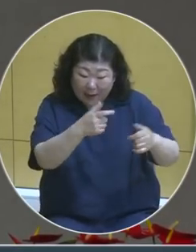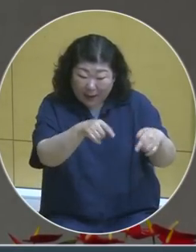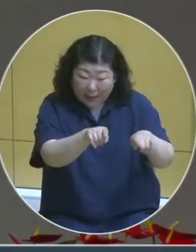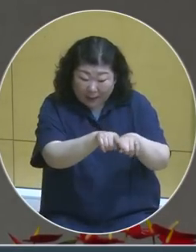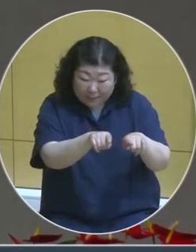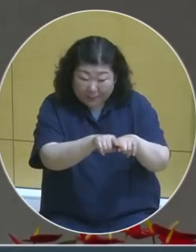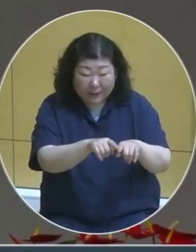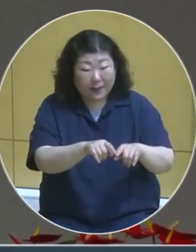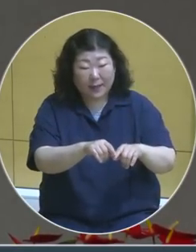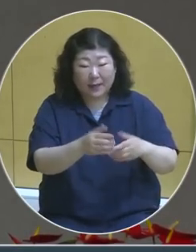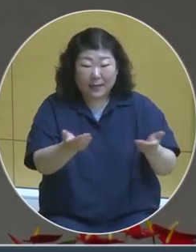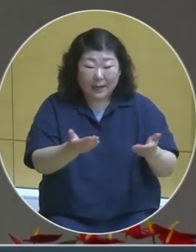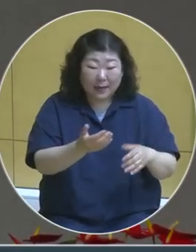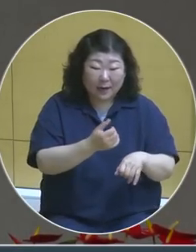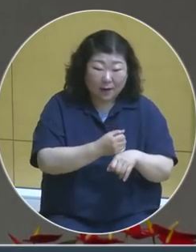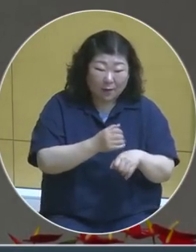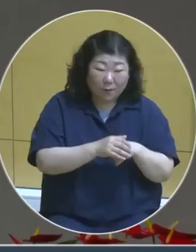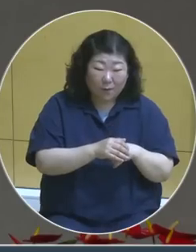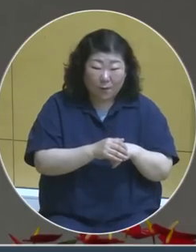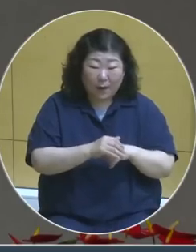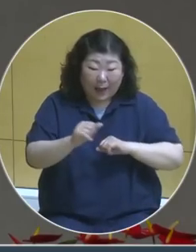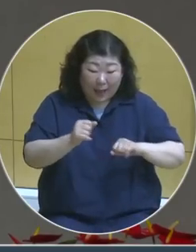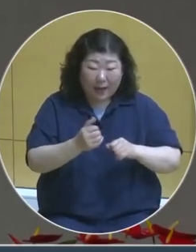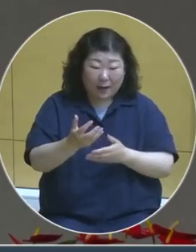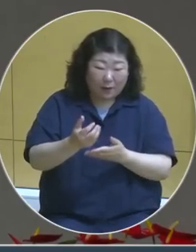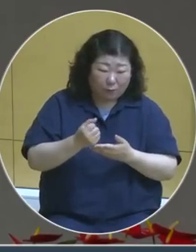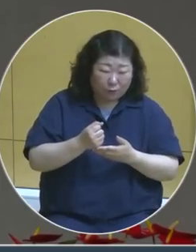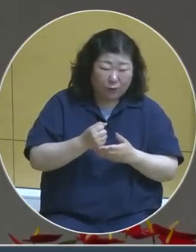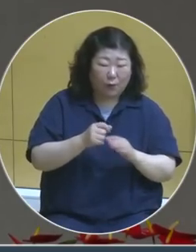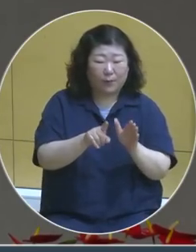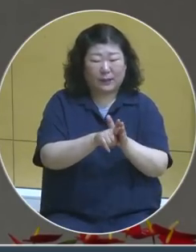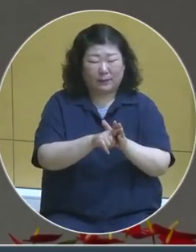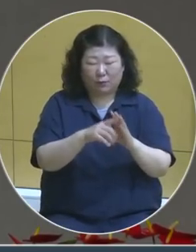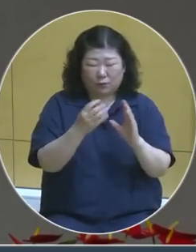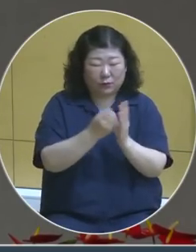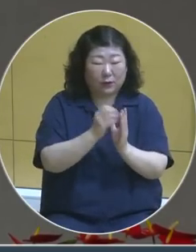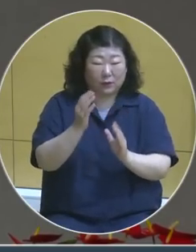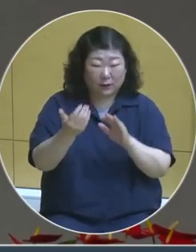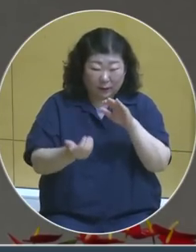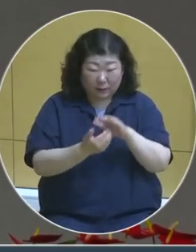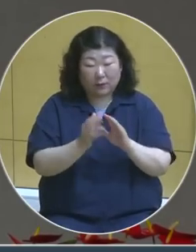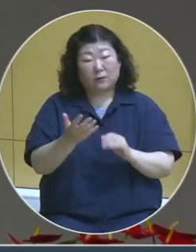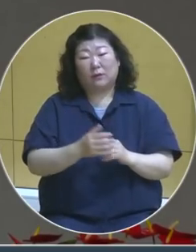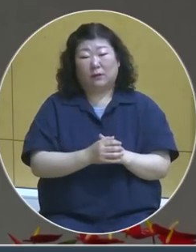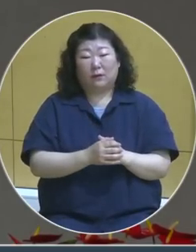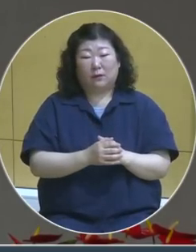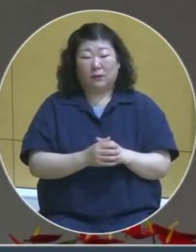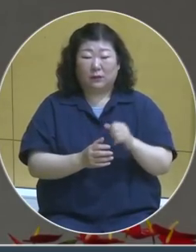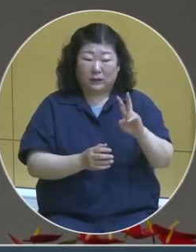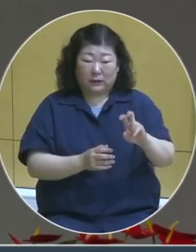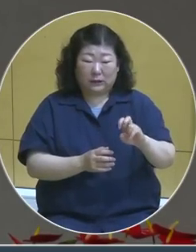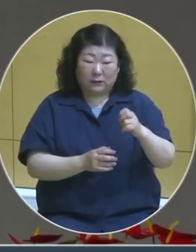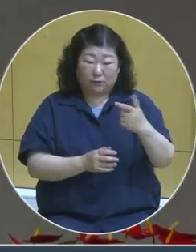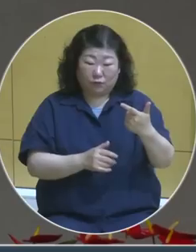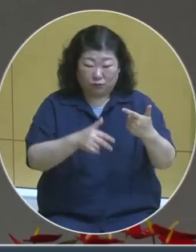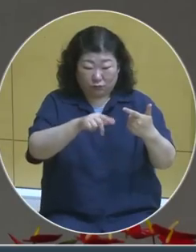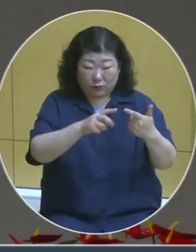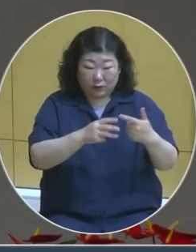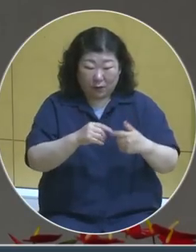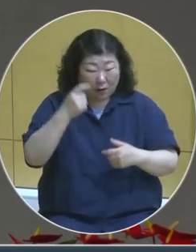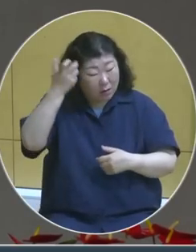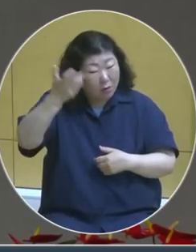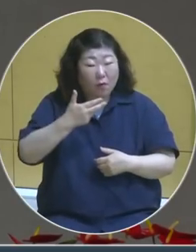일하고 행함으로 믿음이 온전하게 되었느니라. 그리고 여러분이 잘 아는 26절을 보니까 영혼 없는 몸이 죽은 것